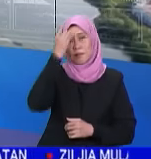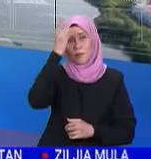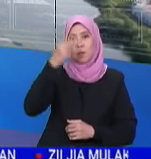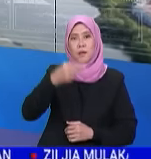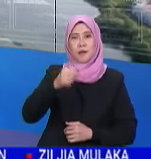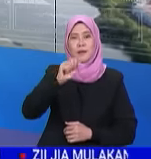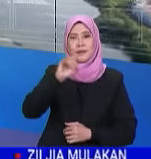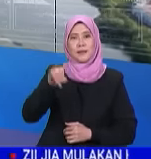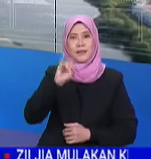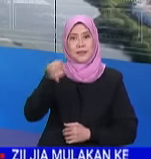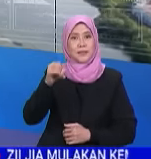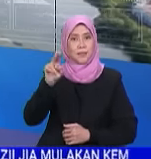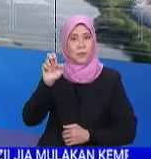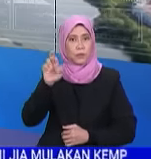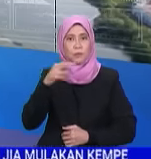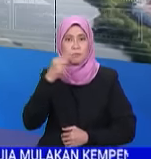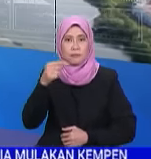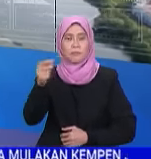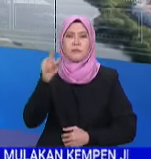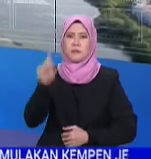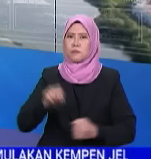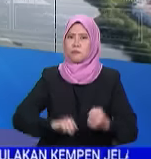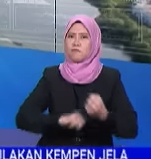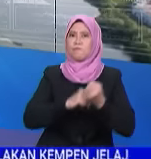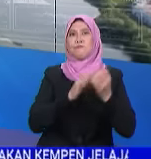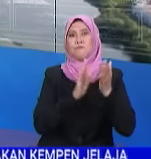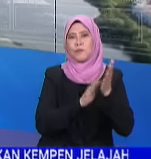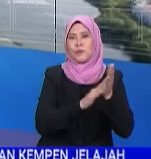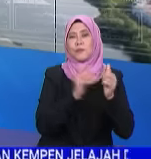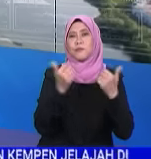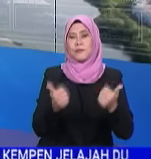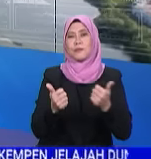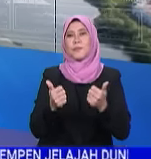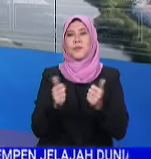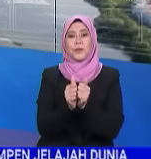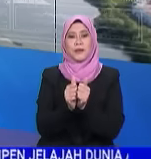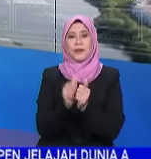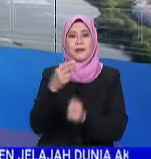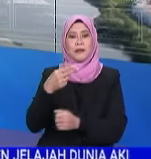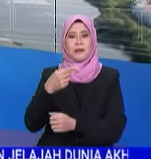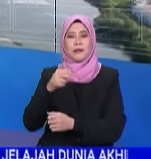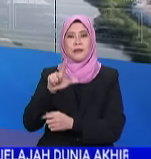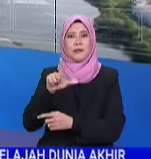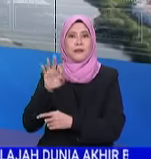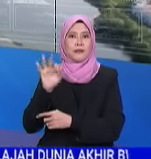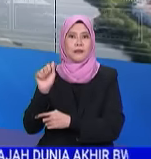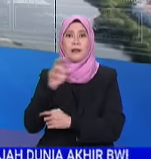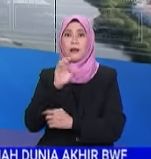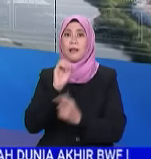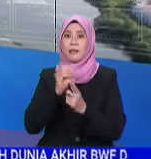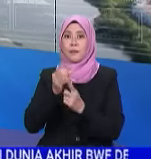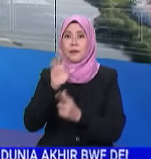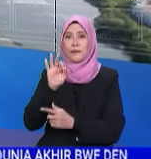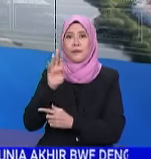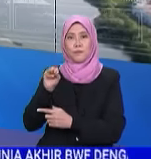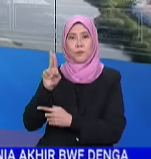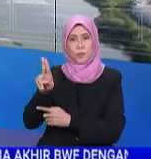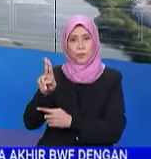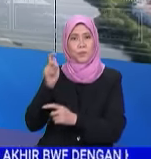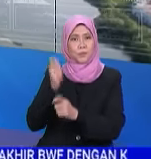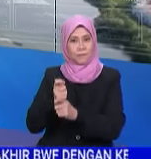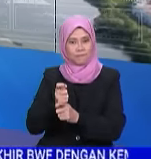berkata pujian perlu diberikan kepada konsesi sfmla atau fmu yang telah